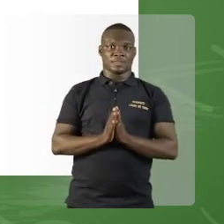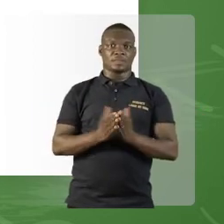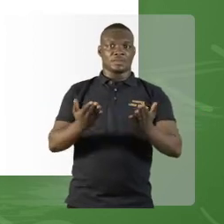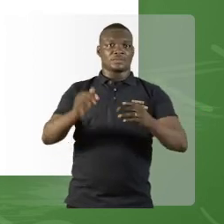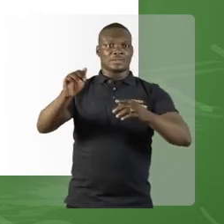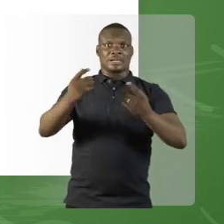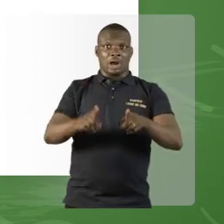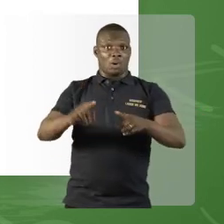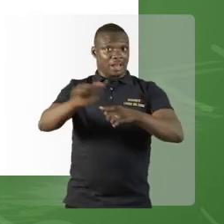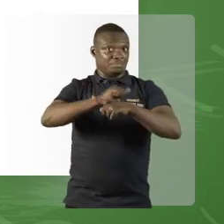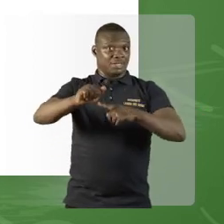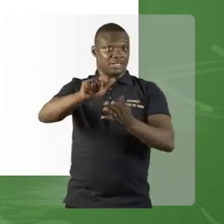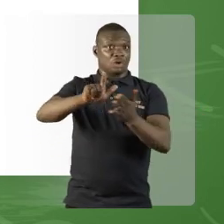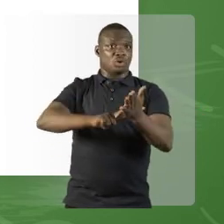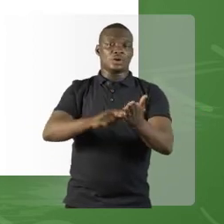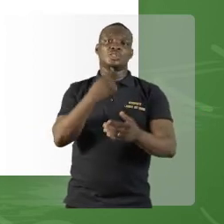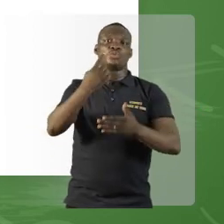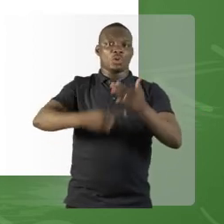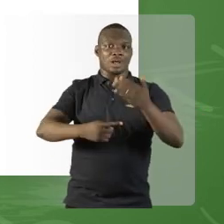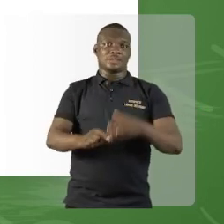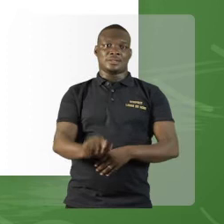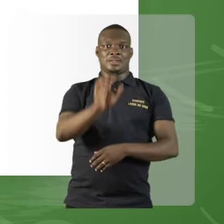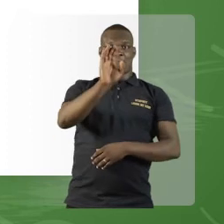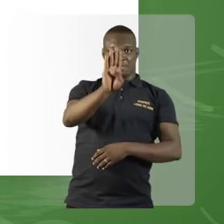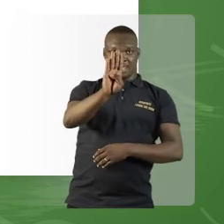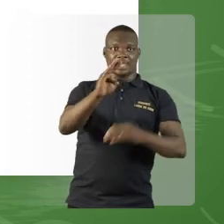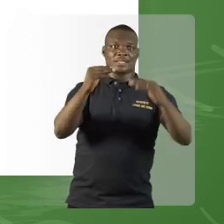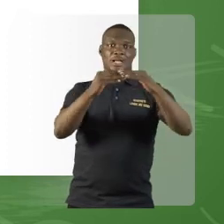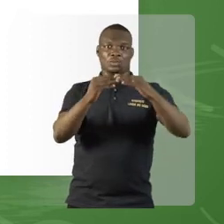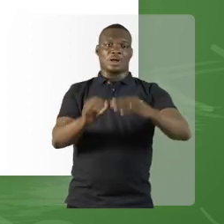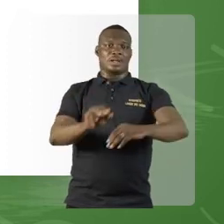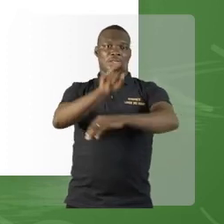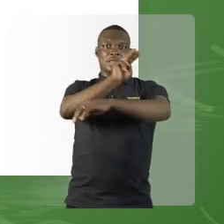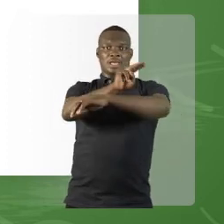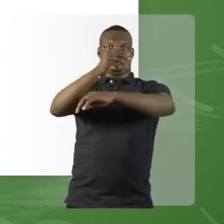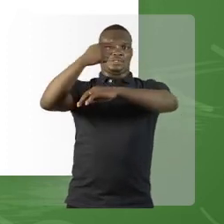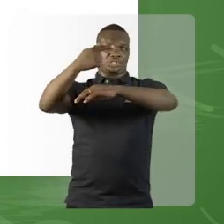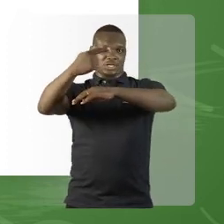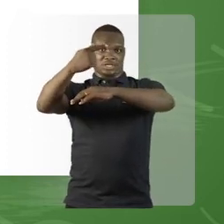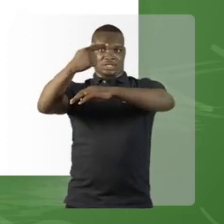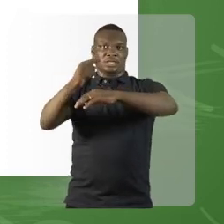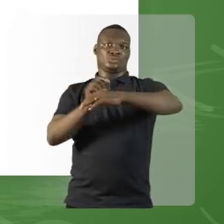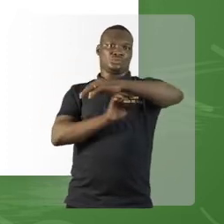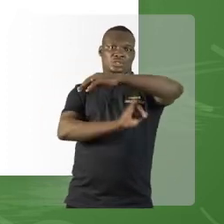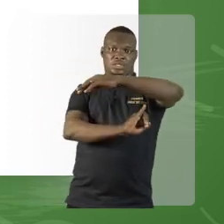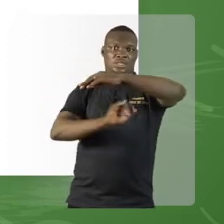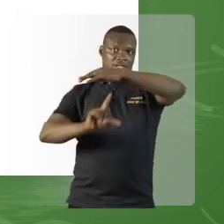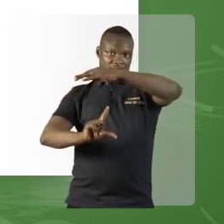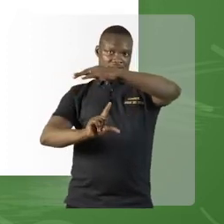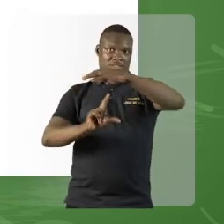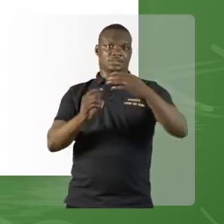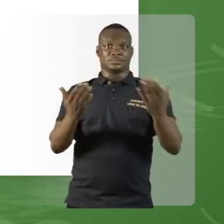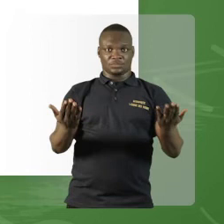En appliquant cette loi, on trouve que le champ B est égal à M fois G sur I fois L.